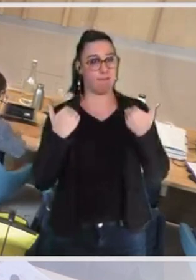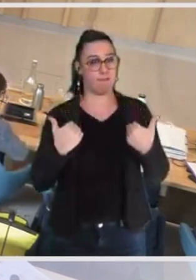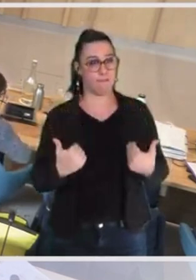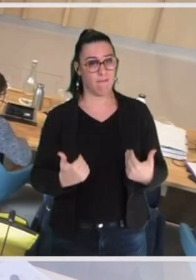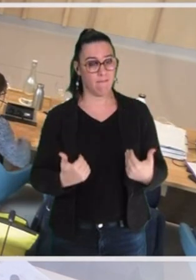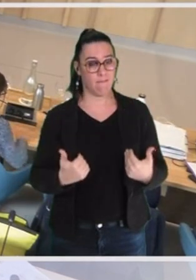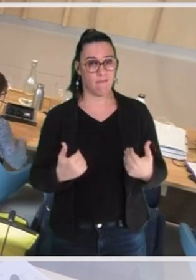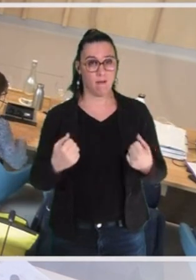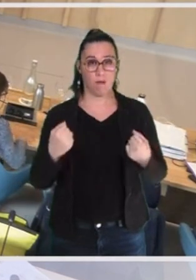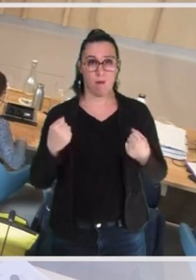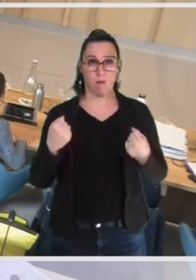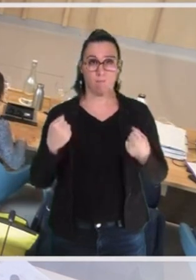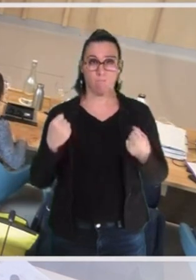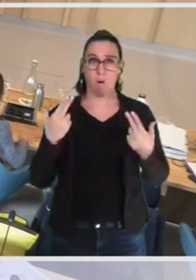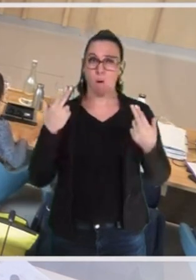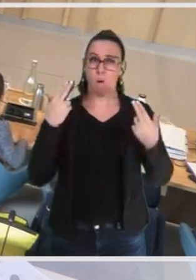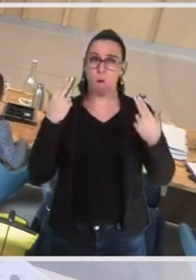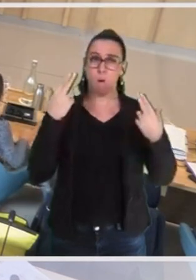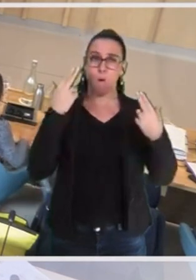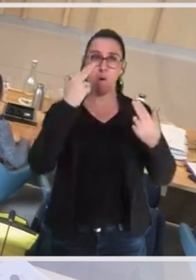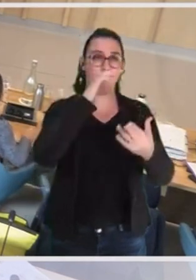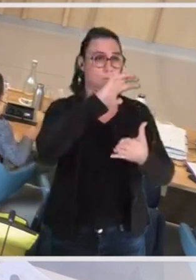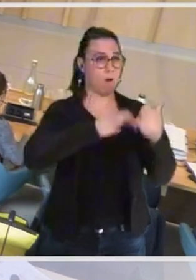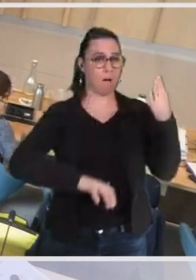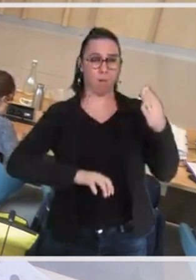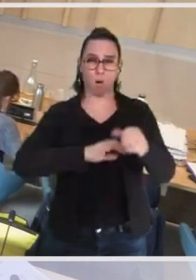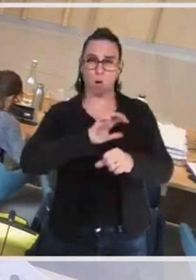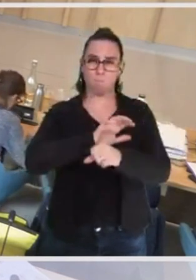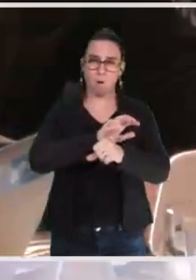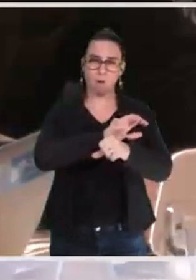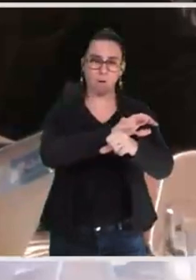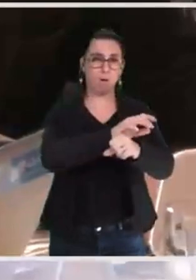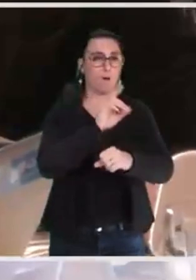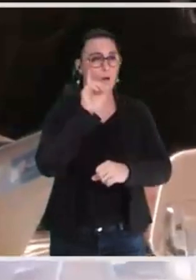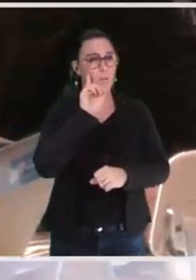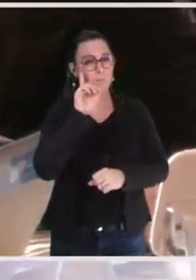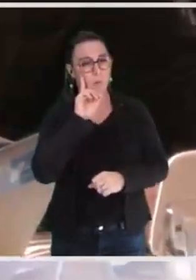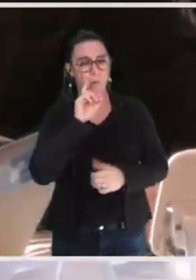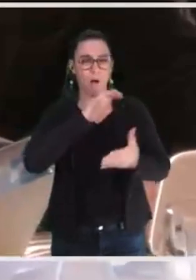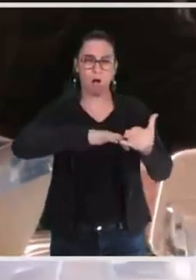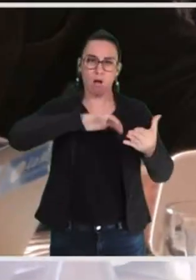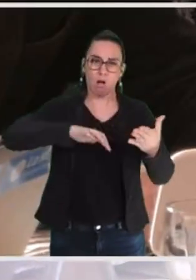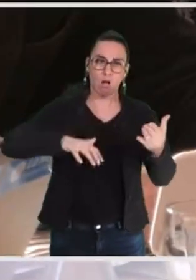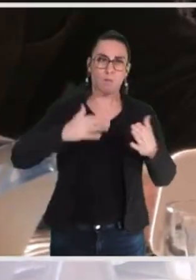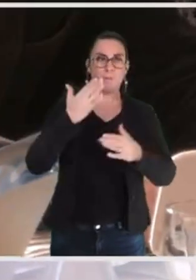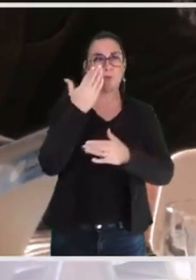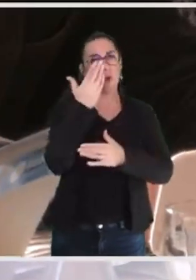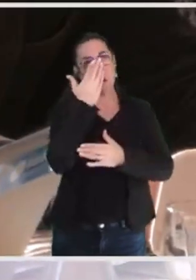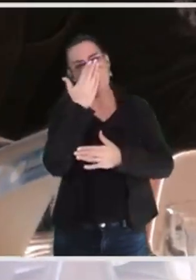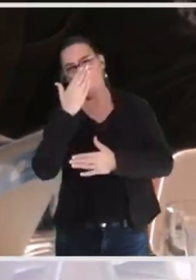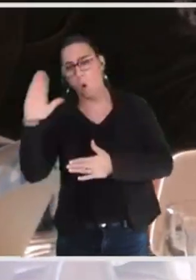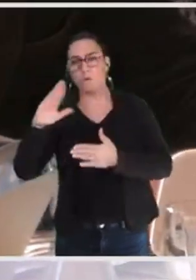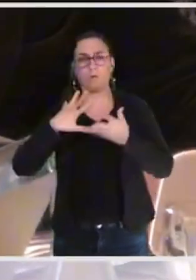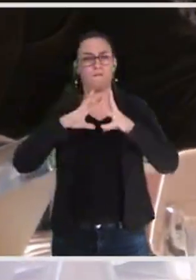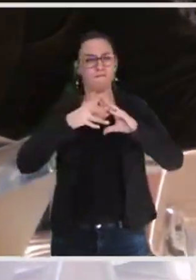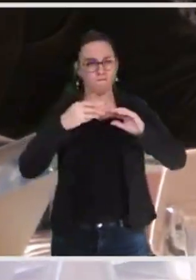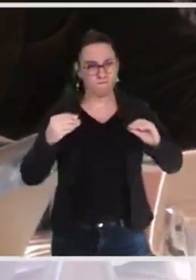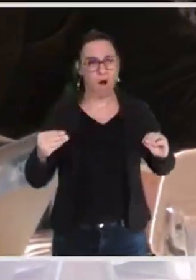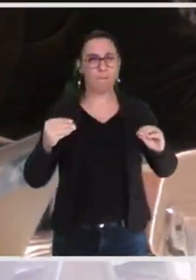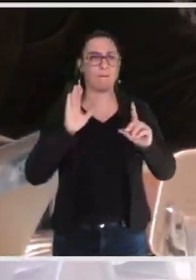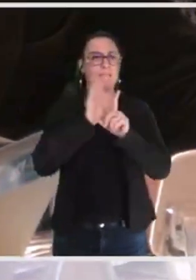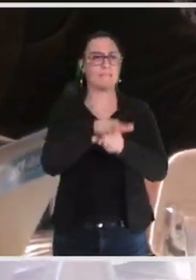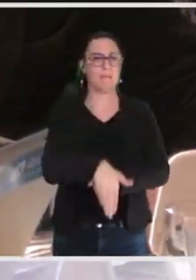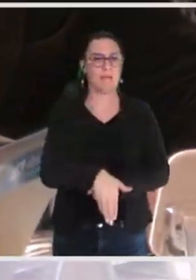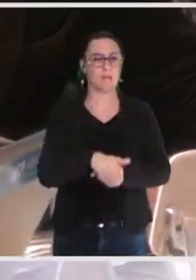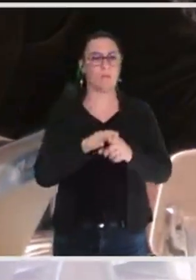élevée contre ce rapport parce que, effectivement, il parlait beaucoup aussi des autres sortes autres formes de